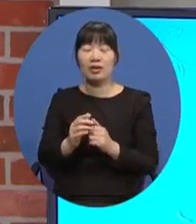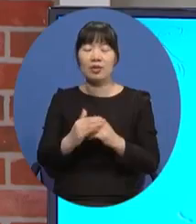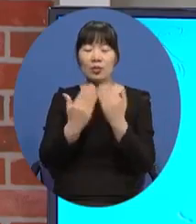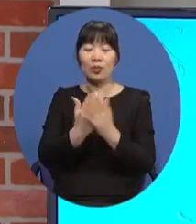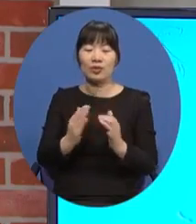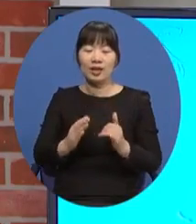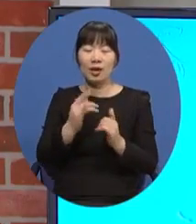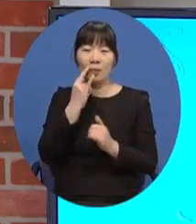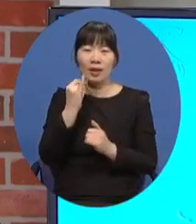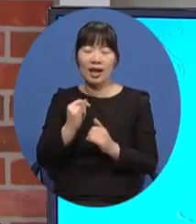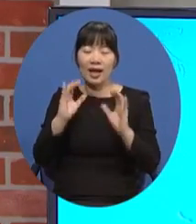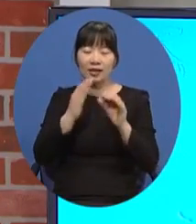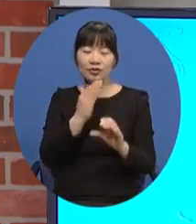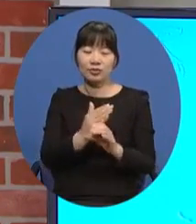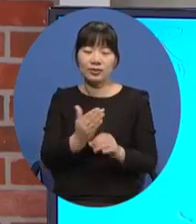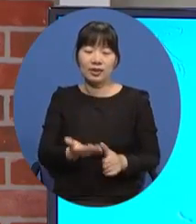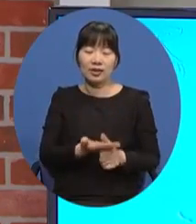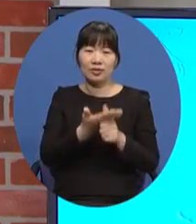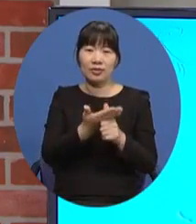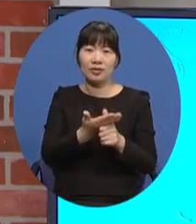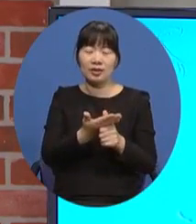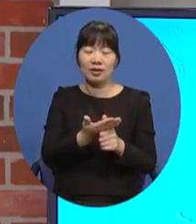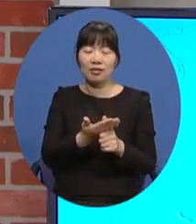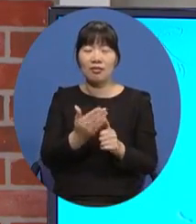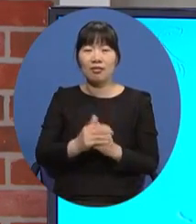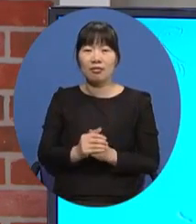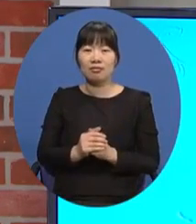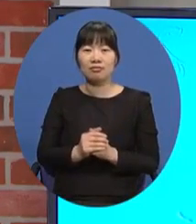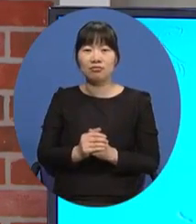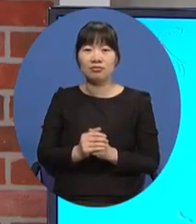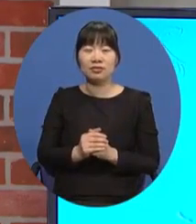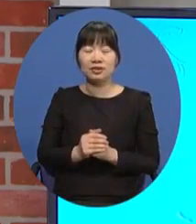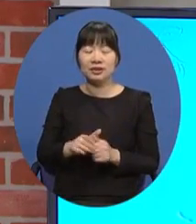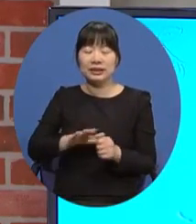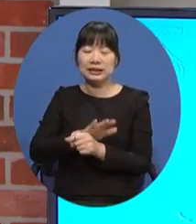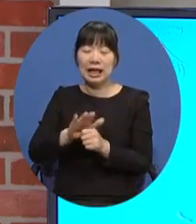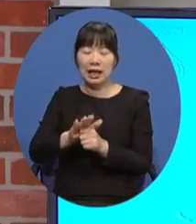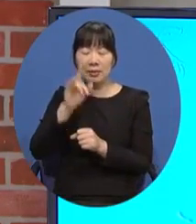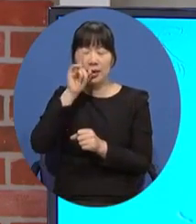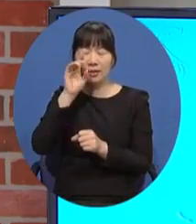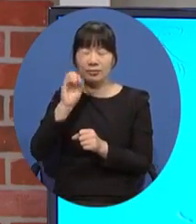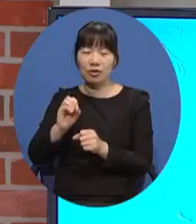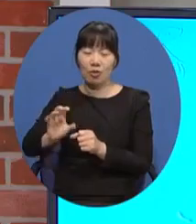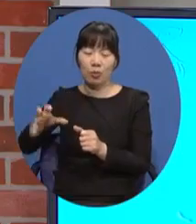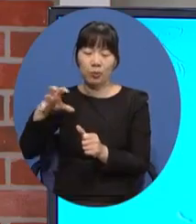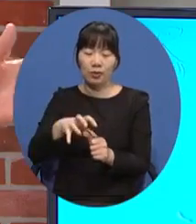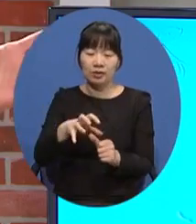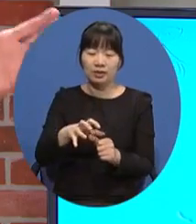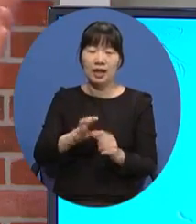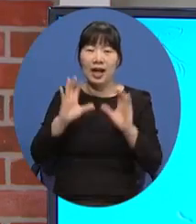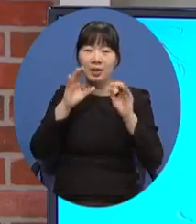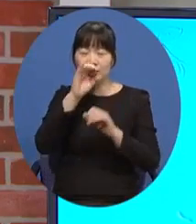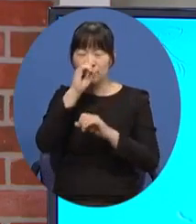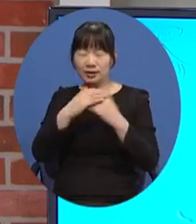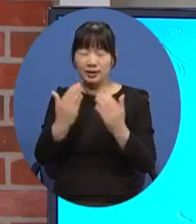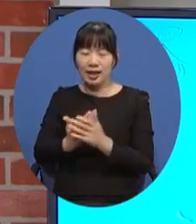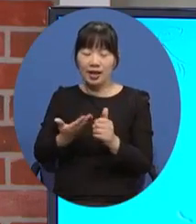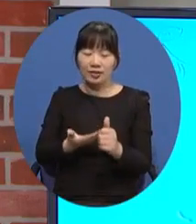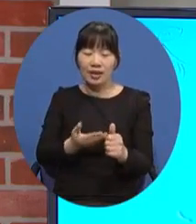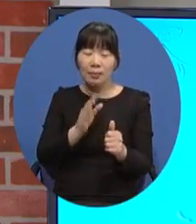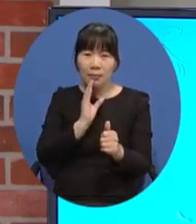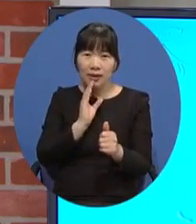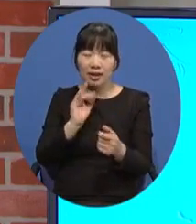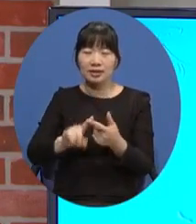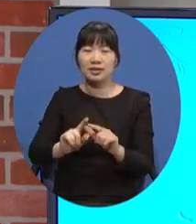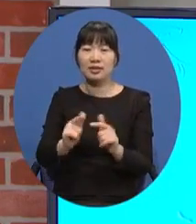엄마들이 아이 중심의 양육 애정 있는 대로 다 줘야 되고 아이가 좋아하는 걸 다 해줘야 된다.